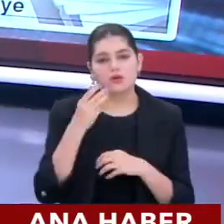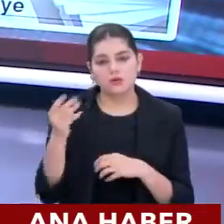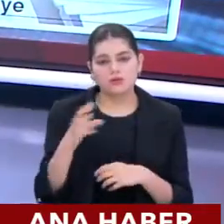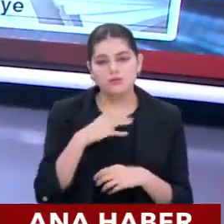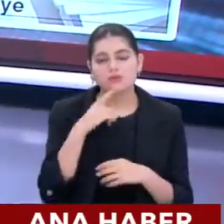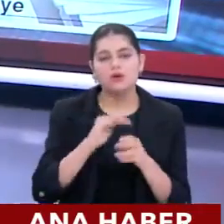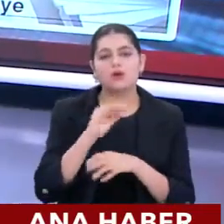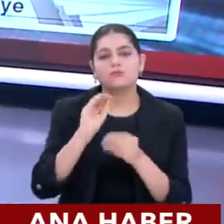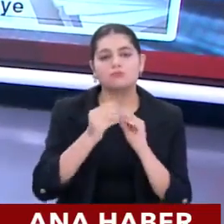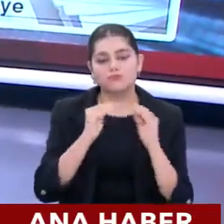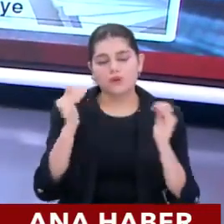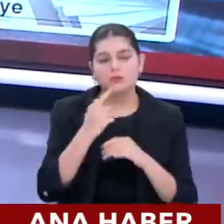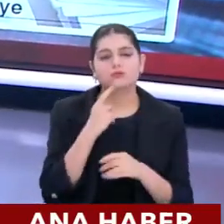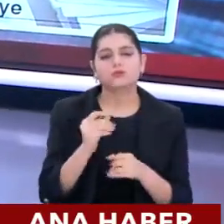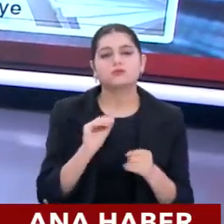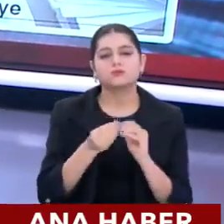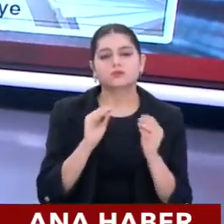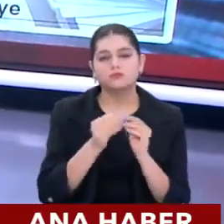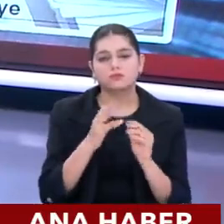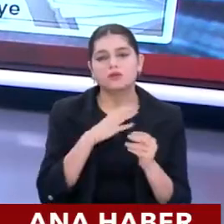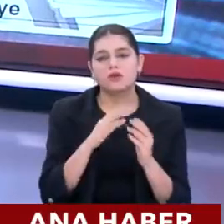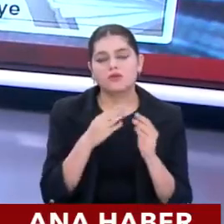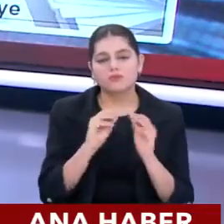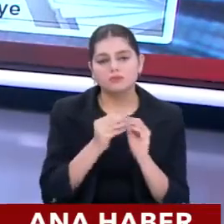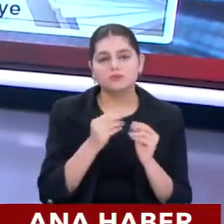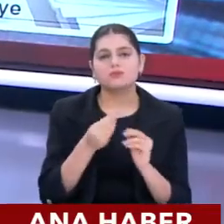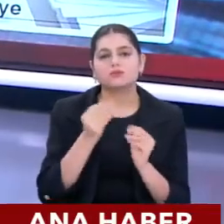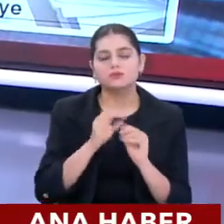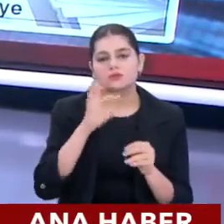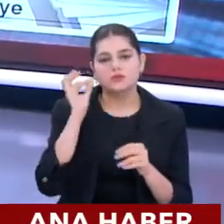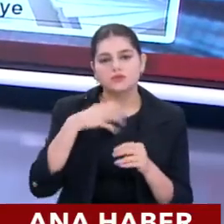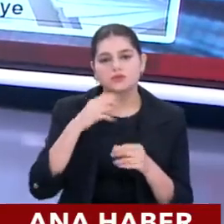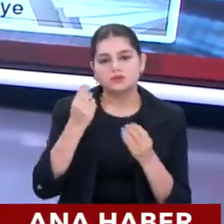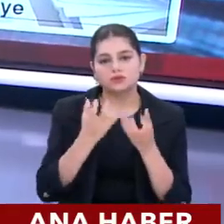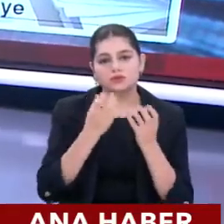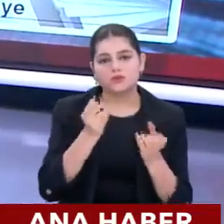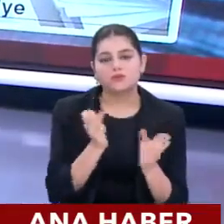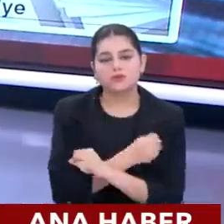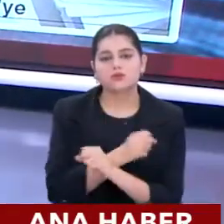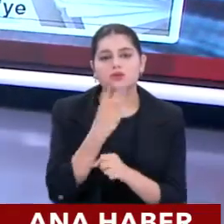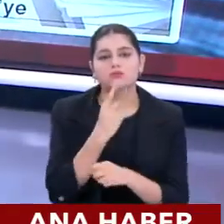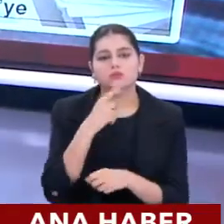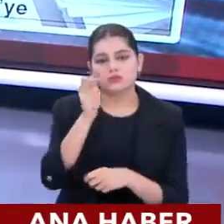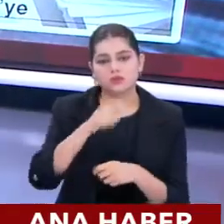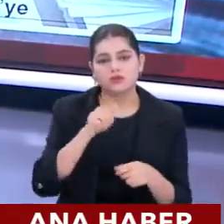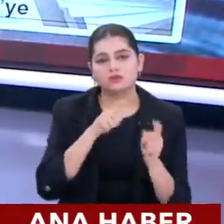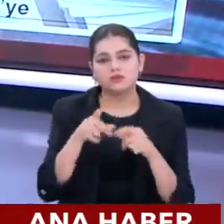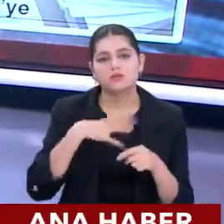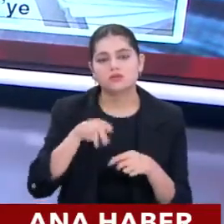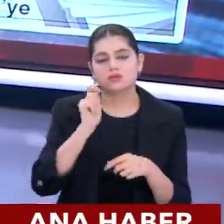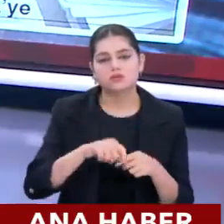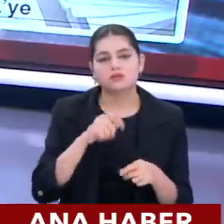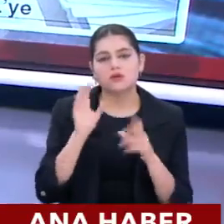Hayat pahalılığını getirir Hayat pahalılığı geçim sıkıntısı demektir geçim sıkıntısına insanlığın sıcak paraya sarılması demektir yani kredi kartına ihtiyaç